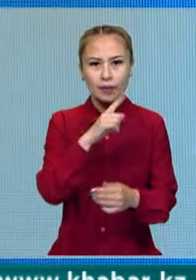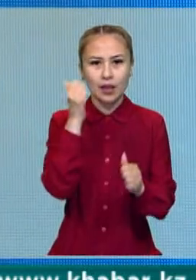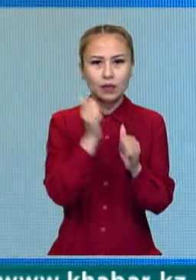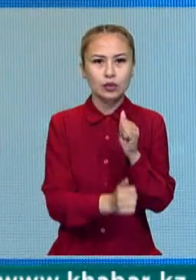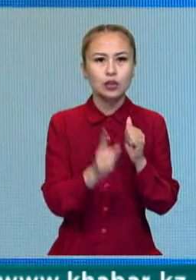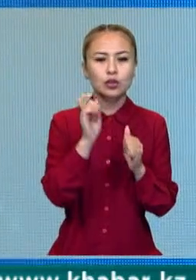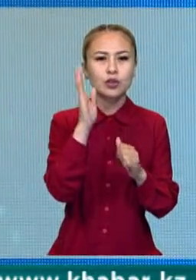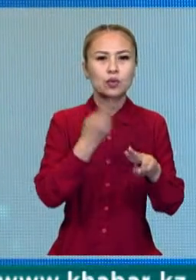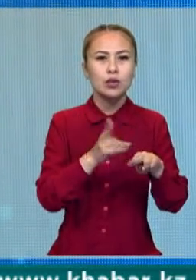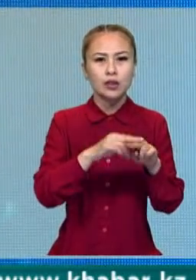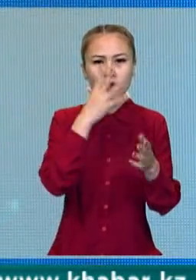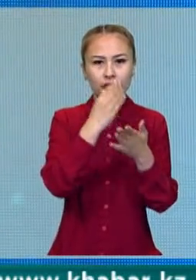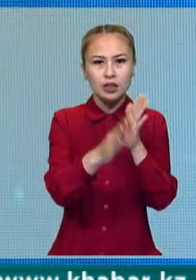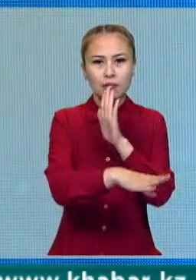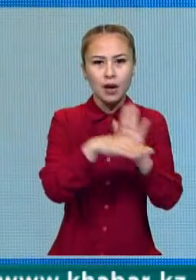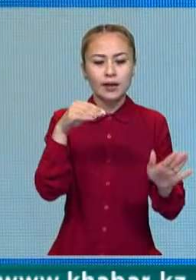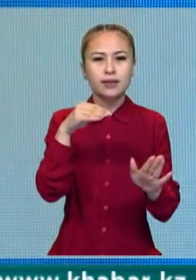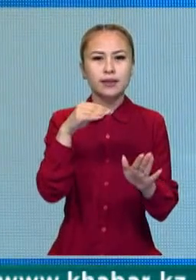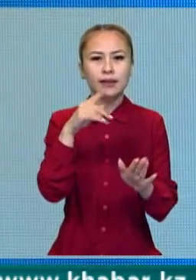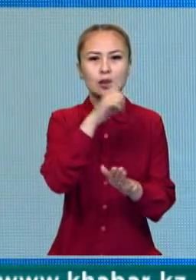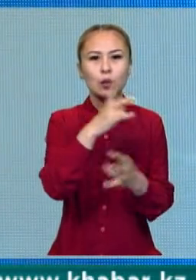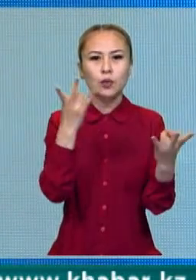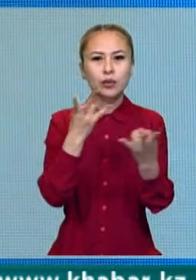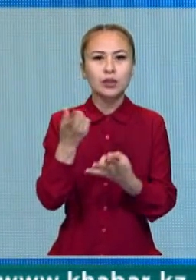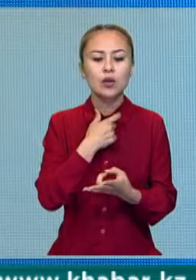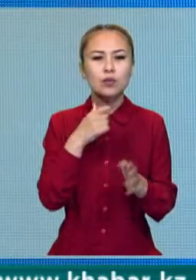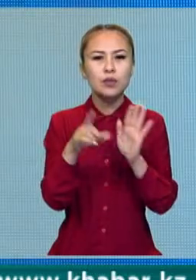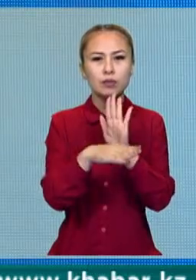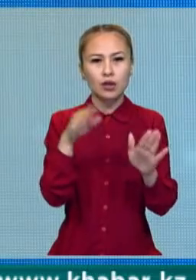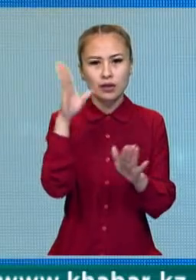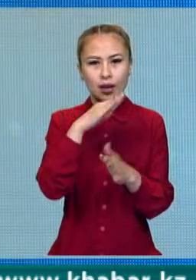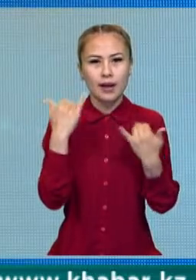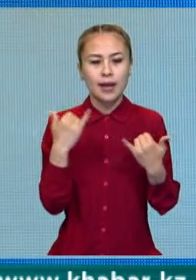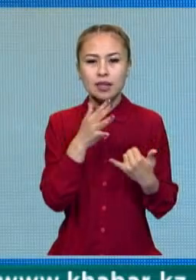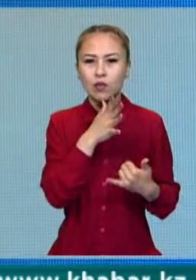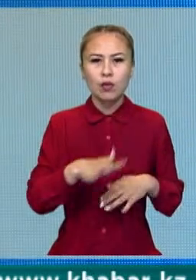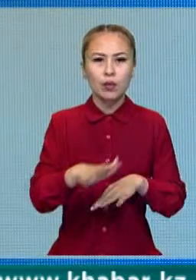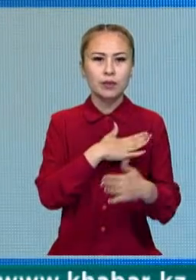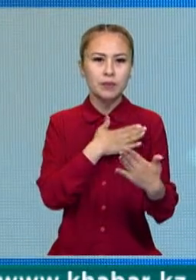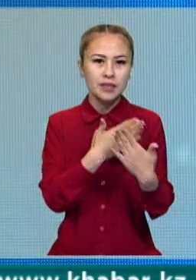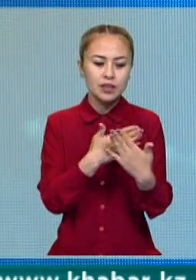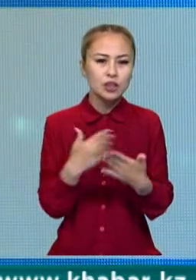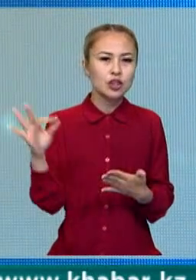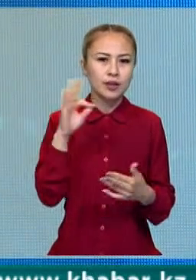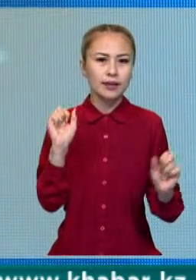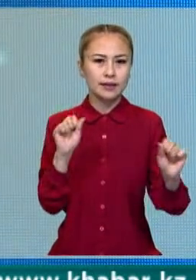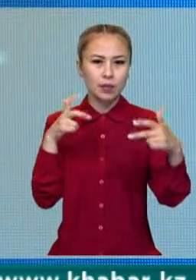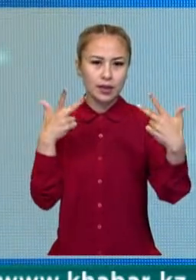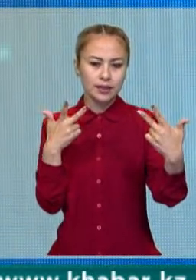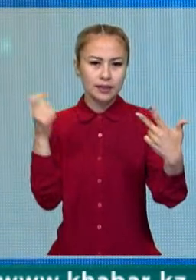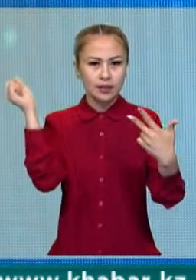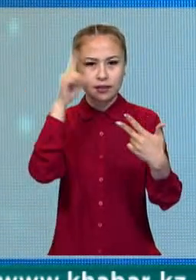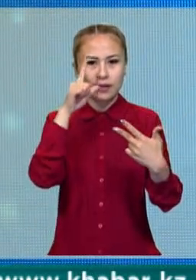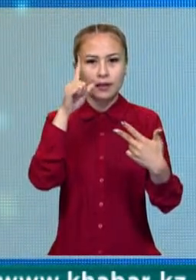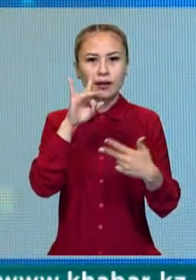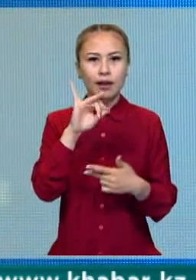Қазақстандықтар ел болашағы үшін өз таңдауын жасап, қалаған кандидаттарына дауыс беріп жатыр. Дәл қазір олардың белсенділігі жайында тікелей